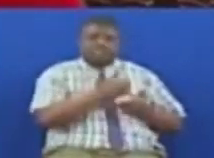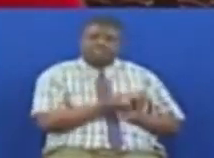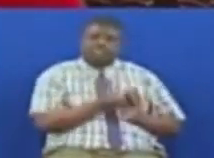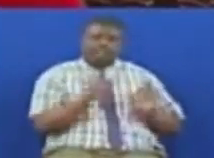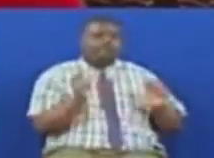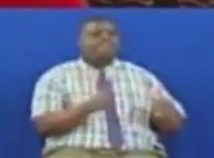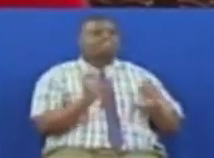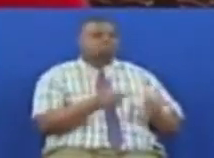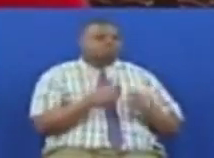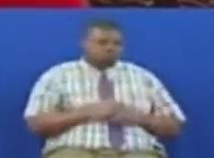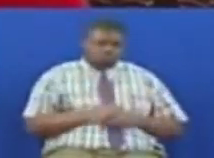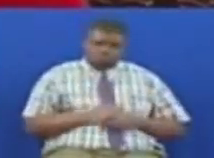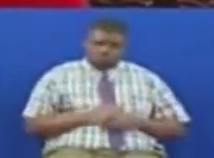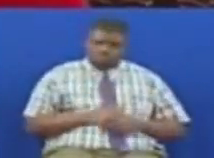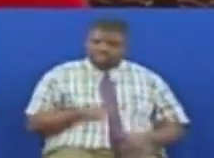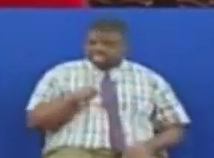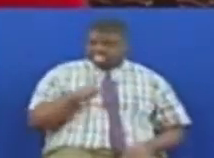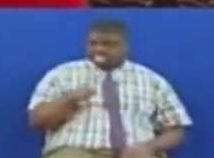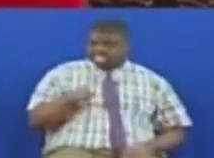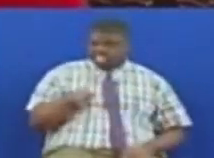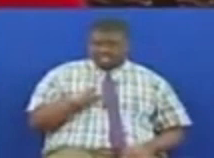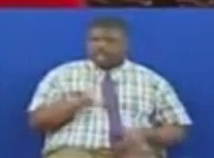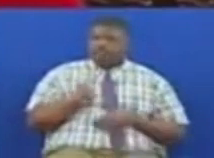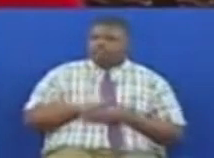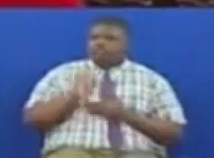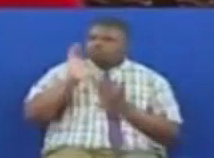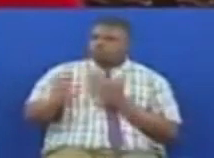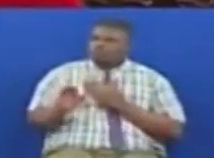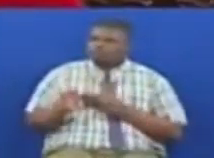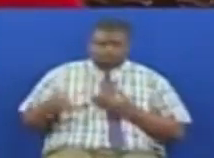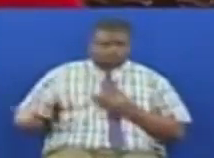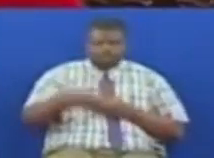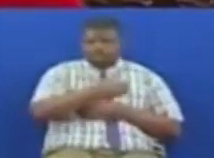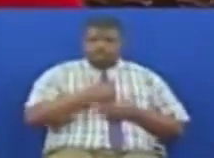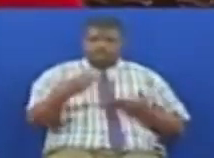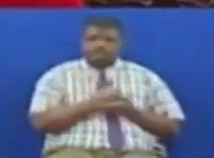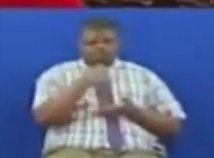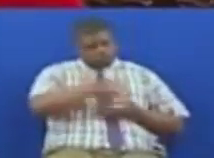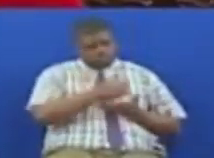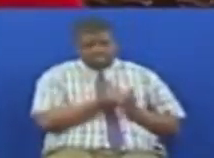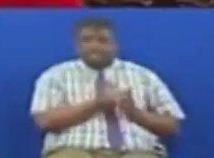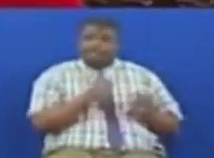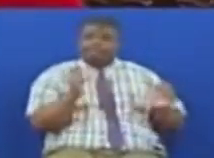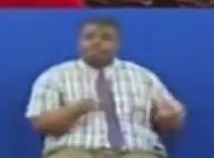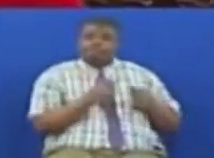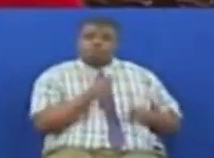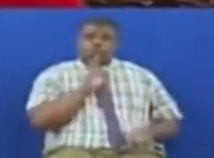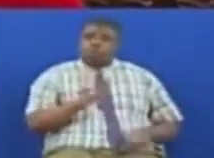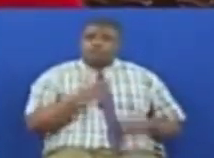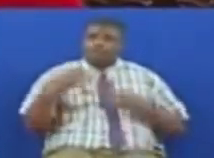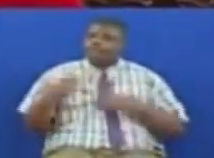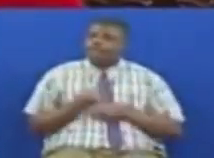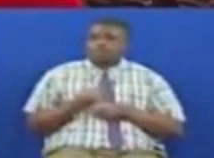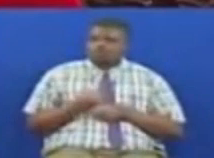Mheshimiwa Naibu Spika, jambo hili la halmashauri kusitishiwa kukusanya mapato yatokanayo na sekta ya mifugo kwa hoja kuwa mapato